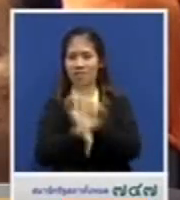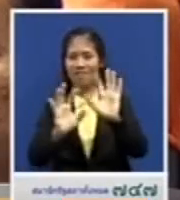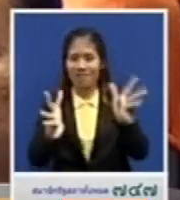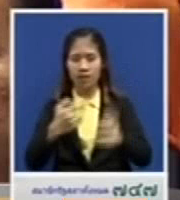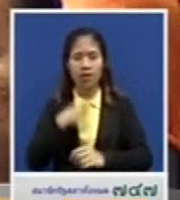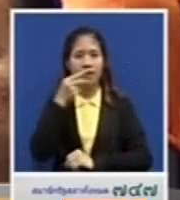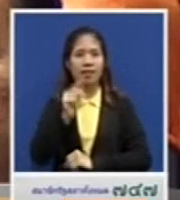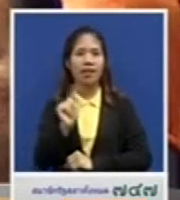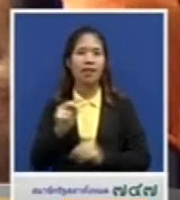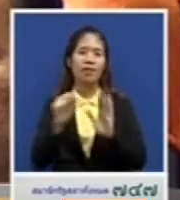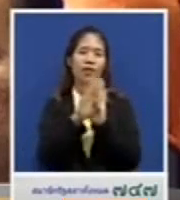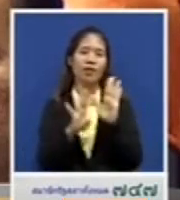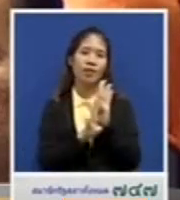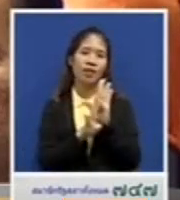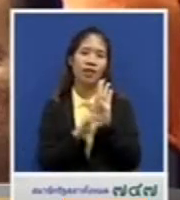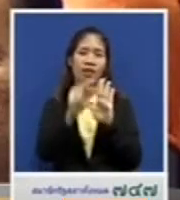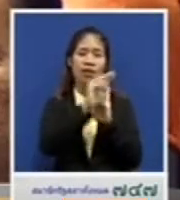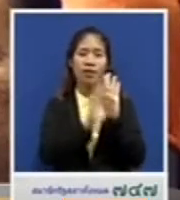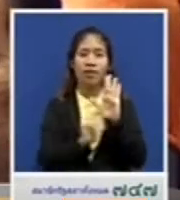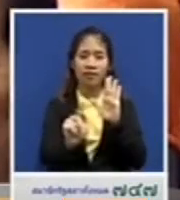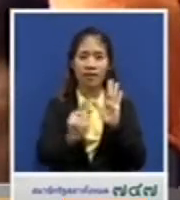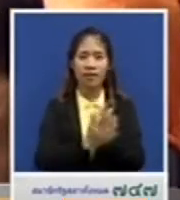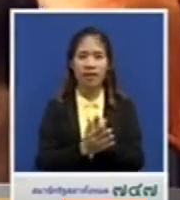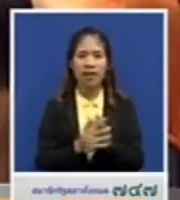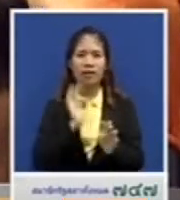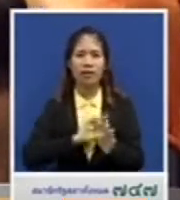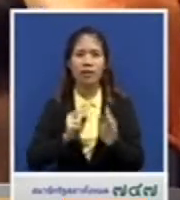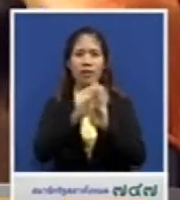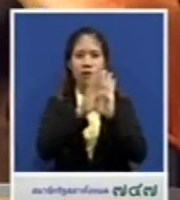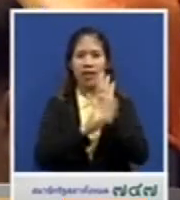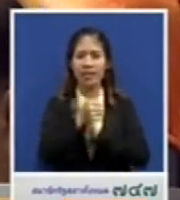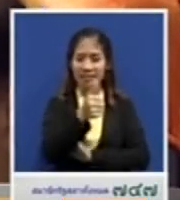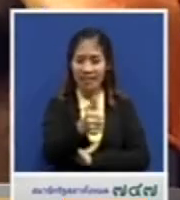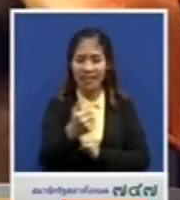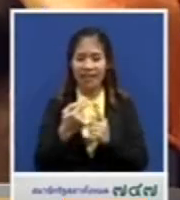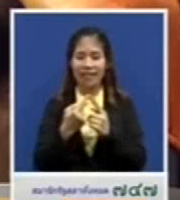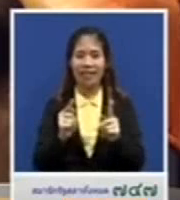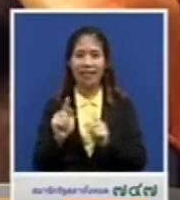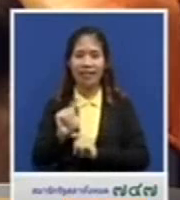าเป็นนโยบายที่น่าจะดีแต่ว่า